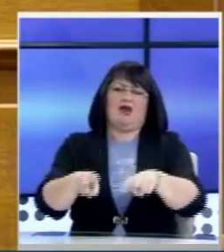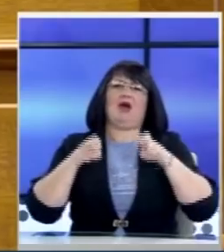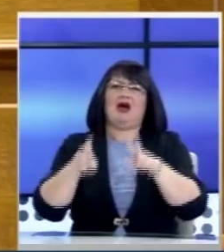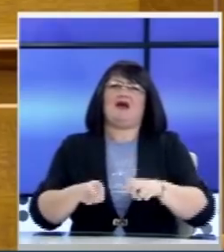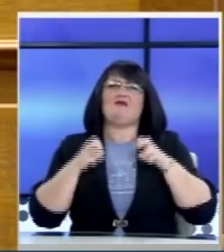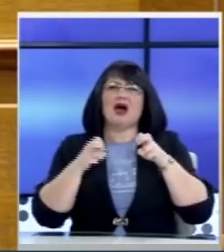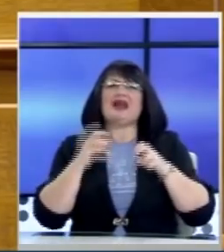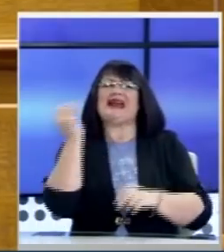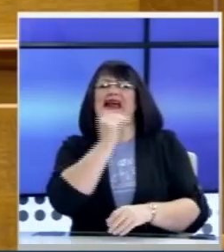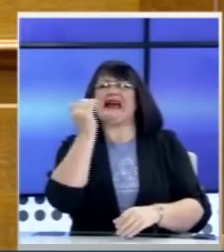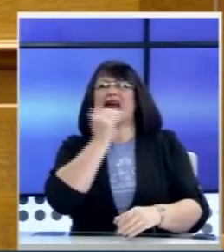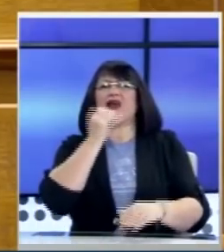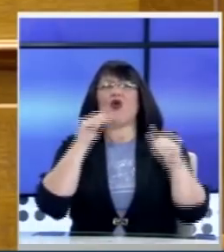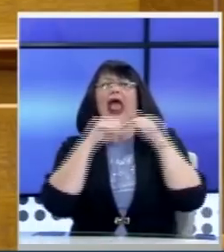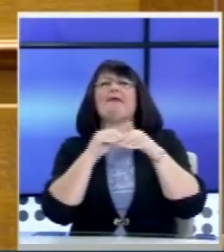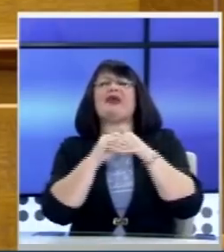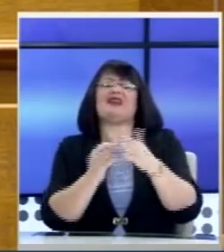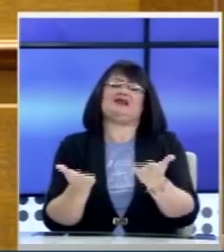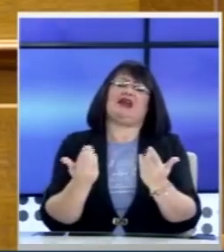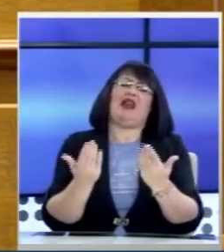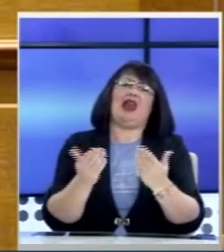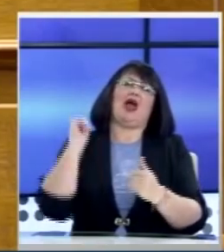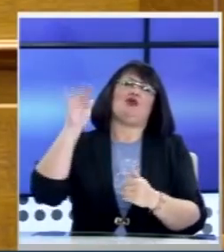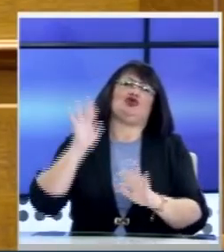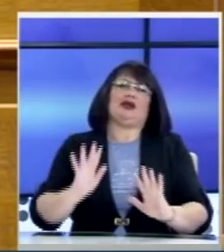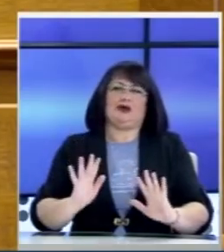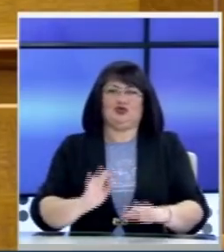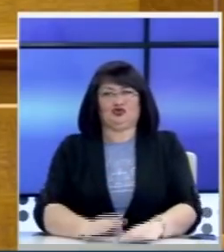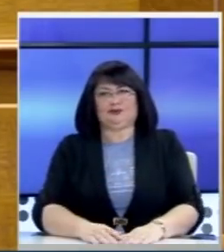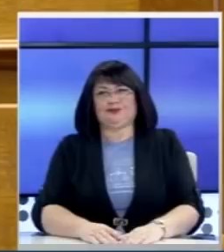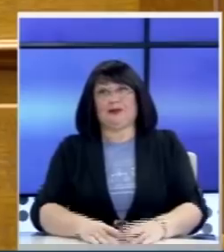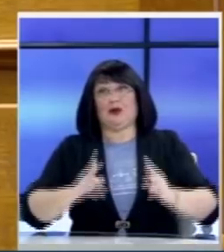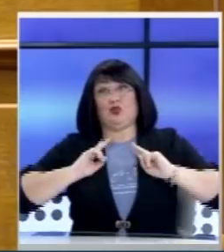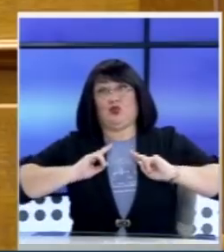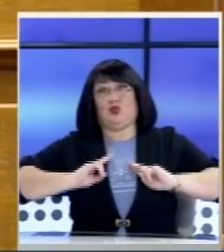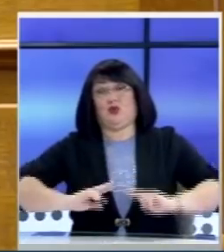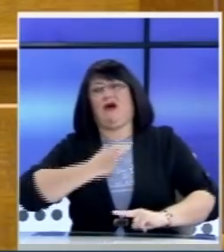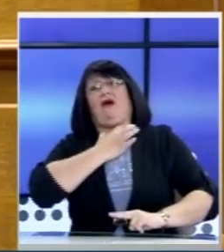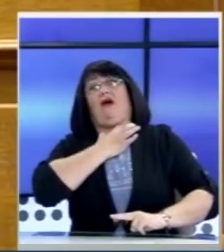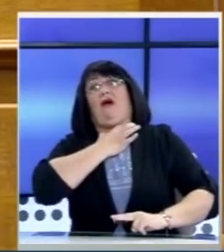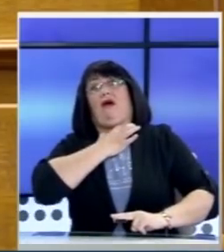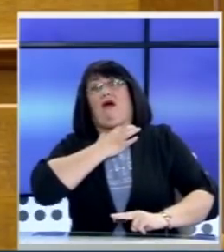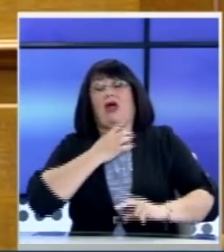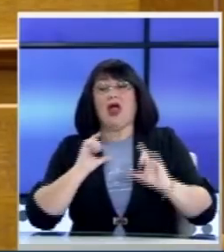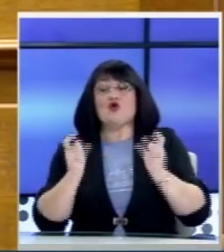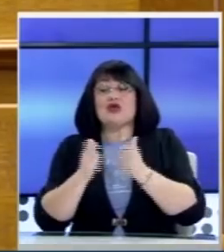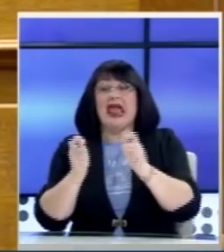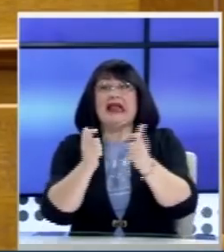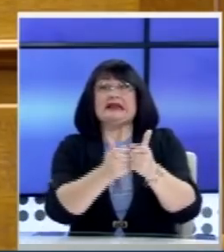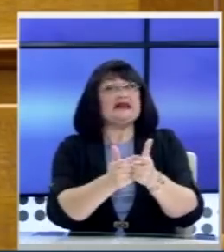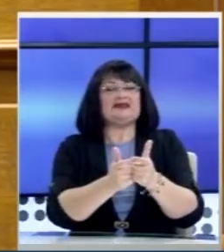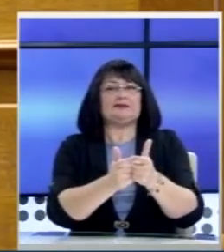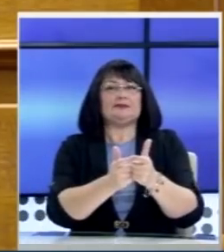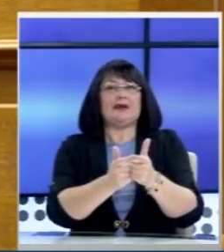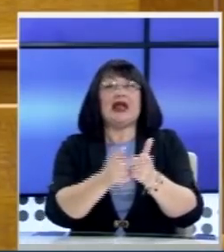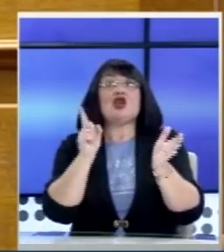να επιταχύνει σχετικές επενδύσεις. Πραγματική ανάσα στα υπερχρεωμένα νοικοκυριά μπορεί να δώσει μόνο η